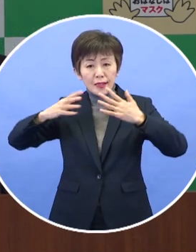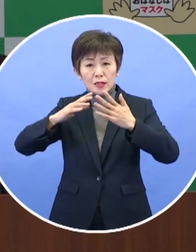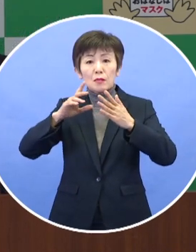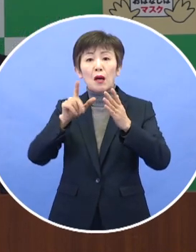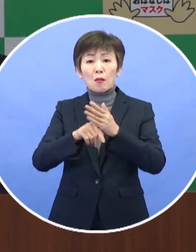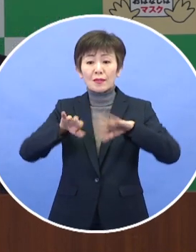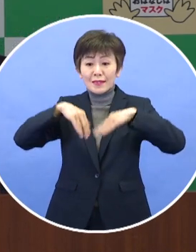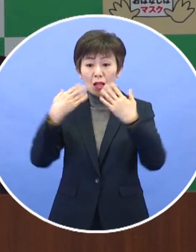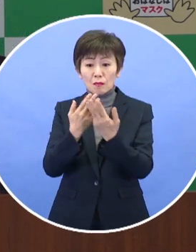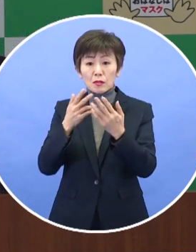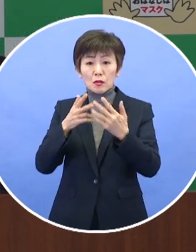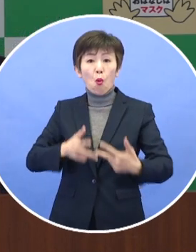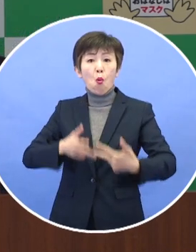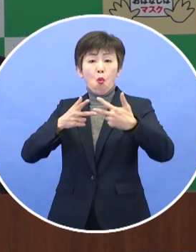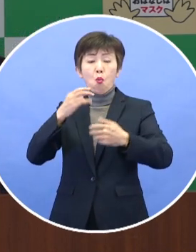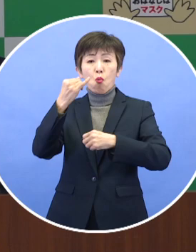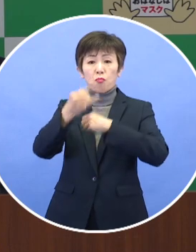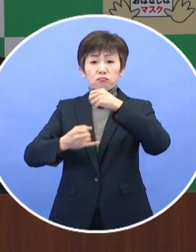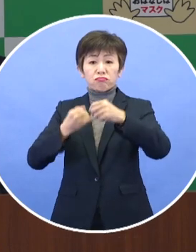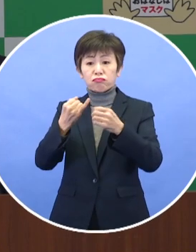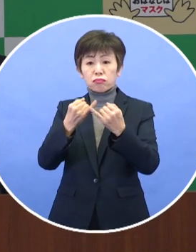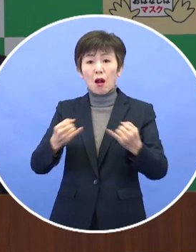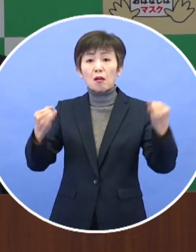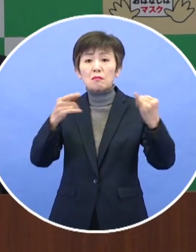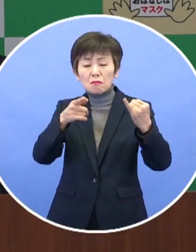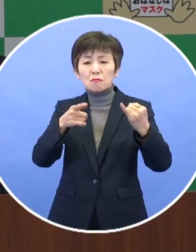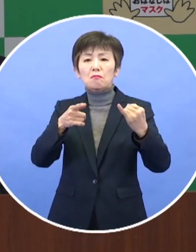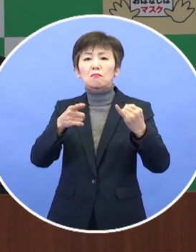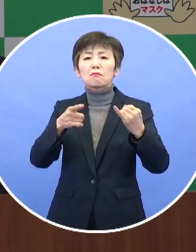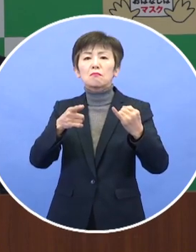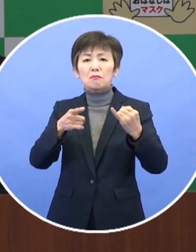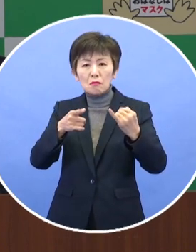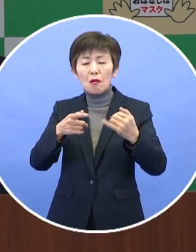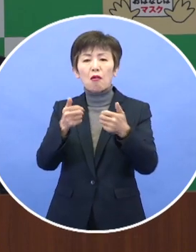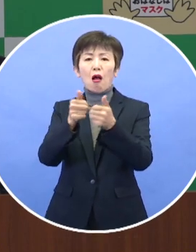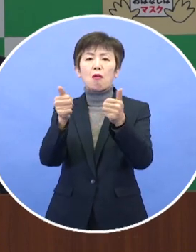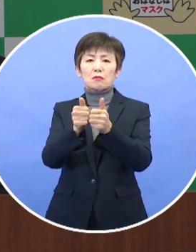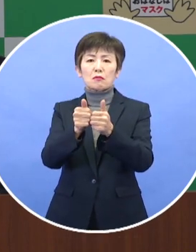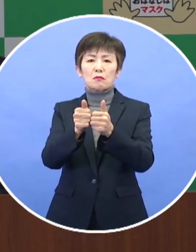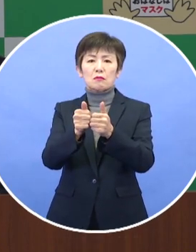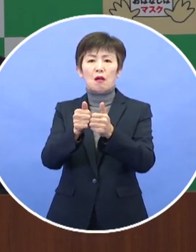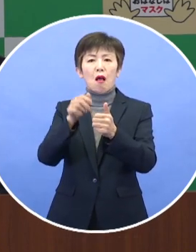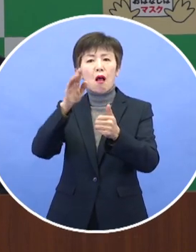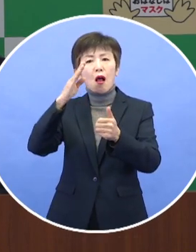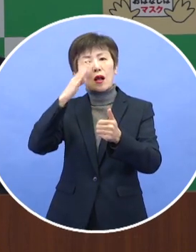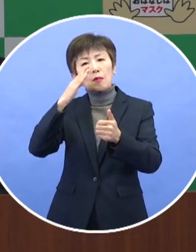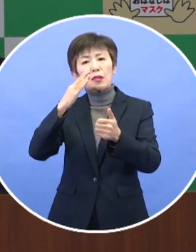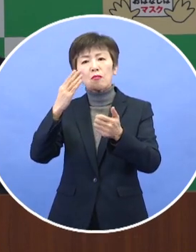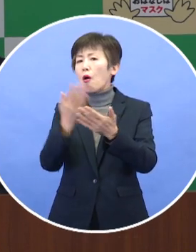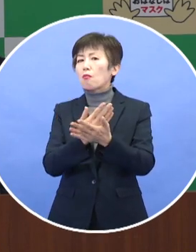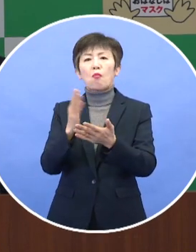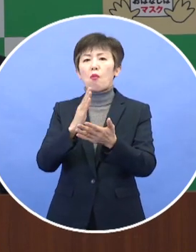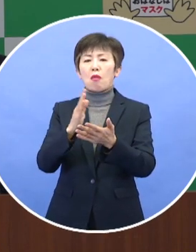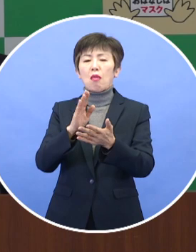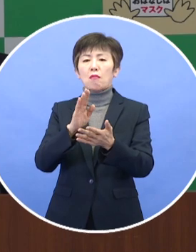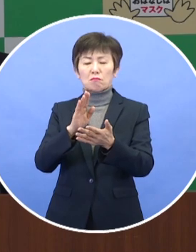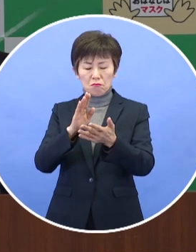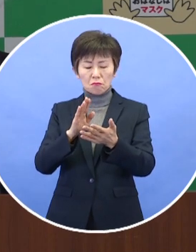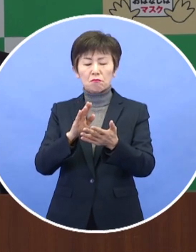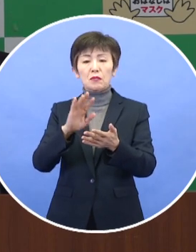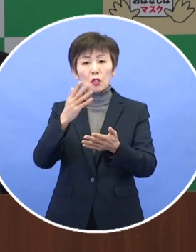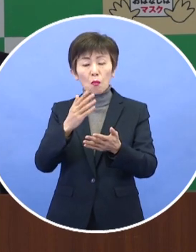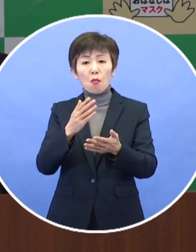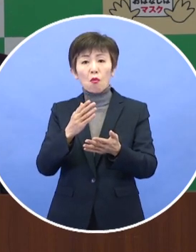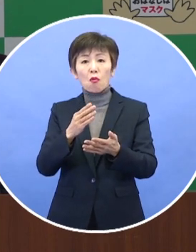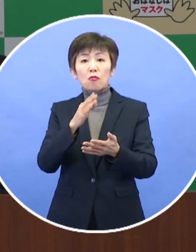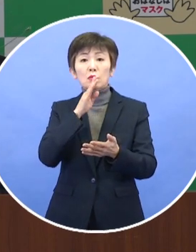インで、庁内にいましたけれどもオンラインでやらせていただきました。紙が残らない。だけど必要な時は、その日のヒア